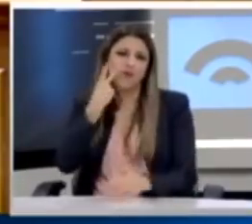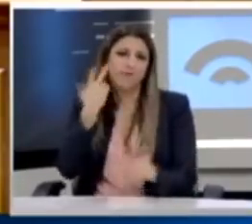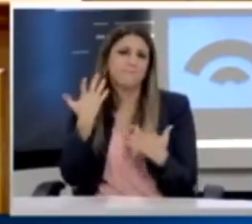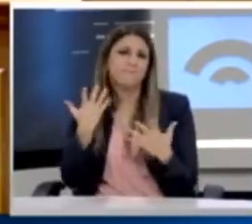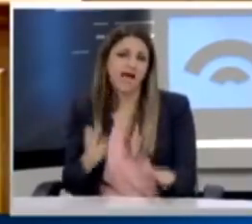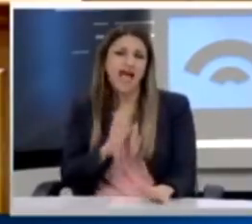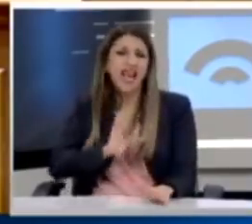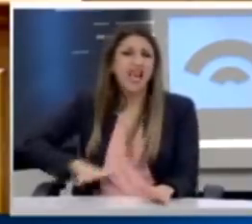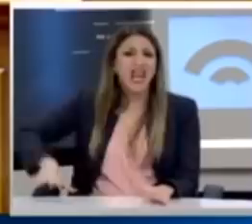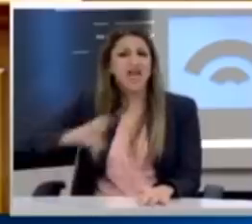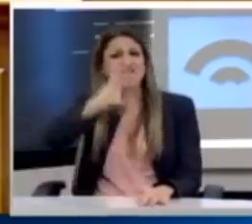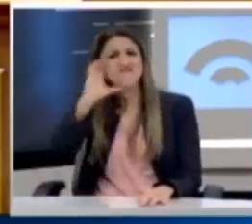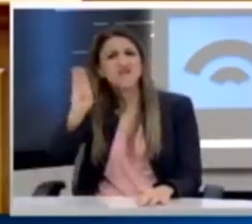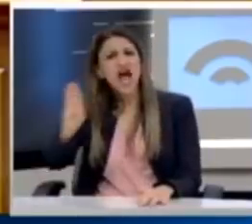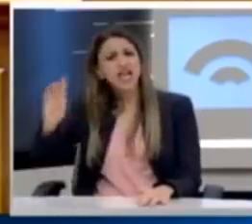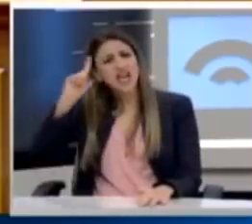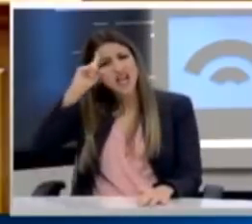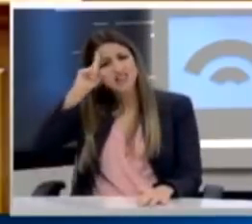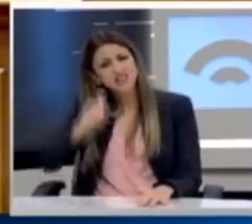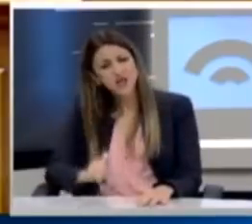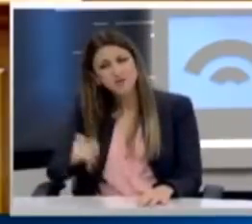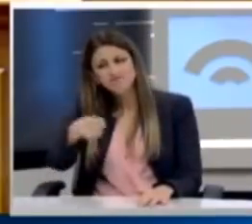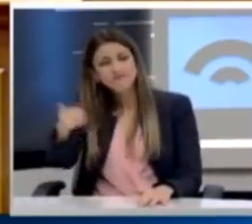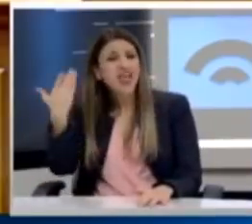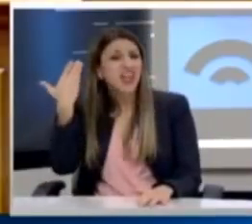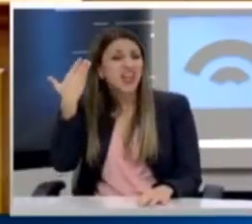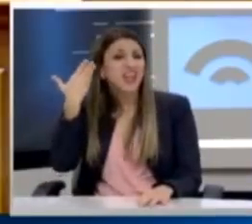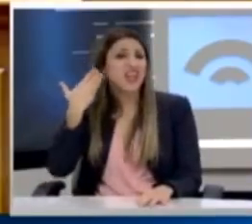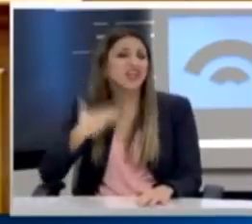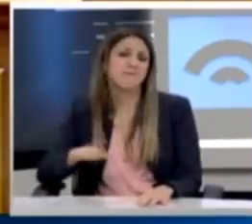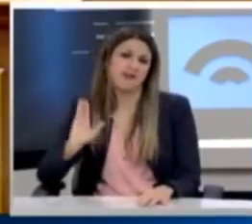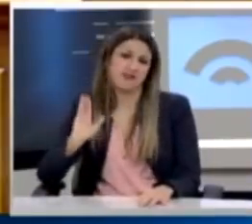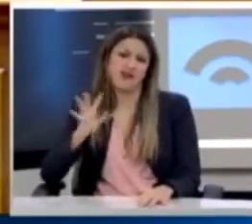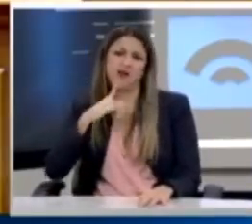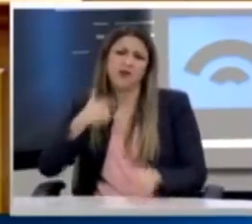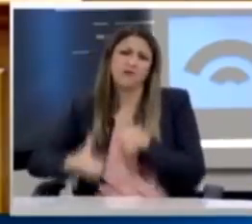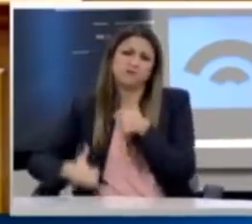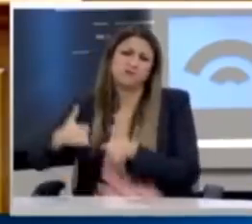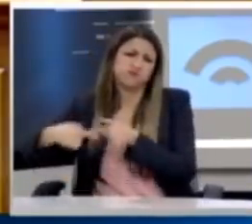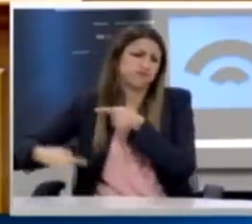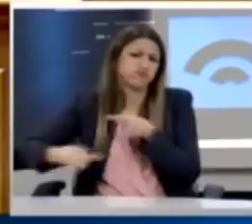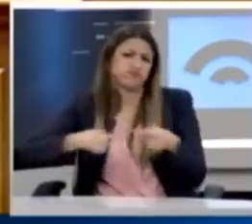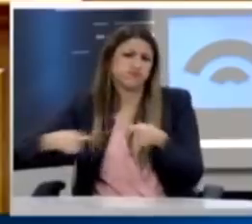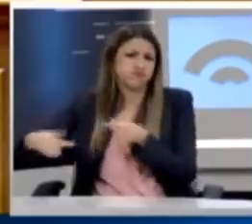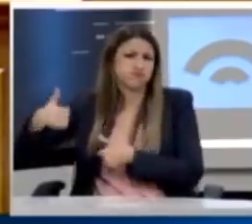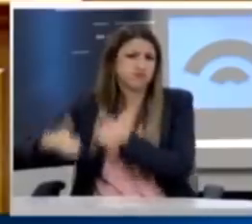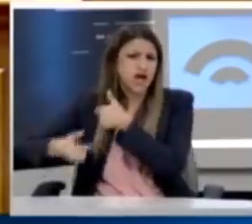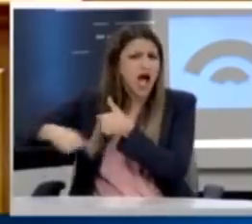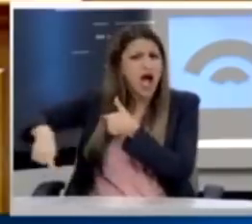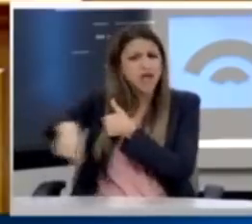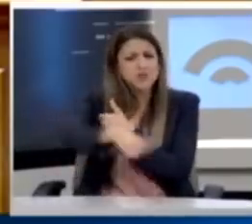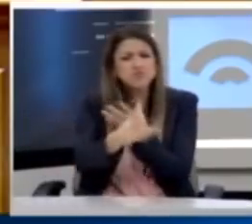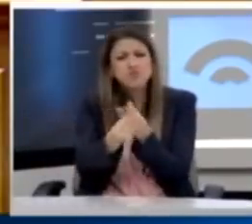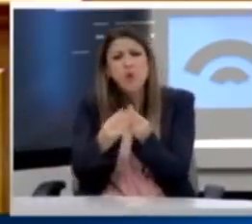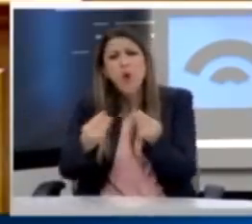οι λαοί των Βαλκανίων, που έγιναν θύματα στις μιλόπετρες του ανταγωνισμού των αστικών τάξεων